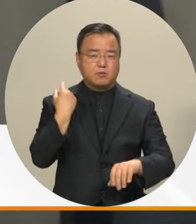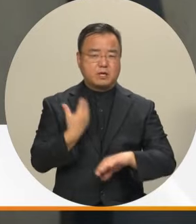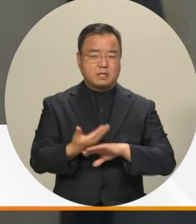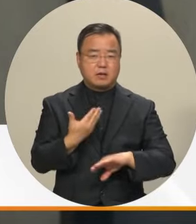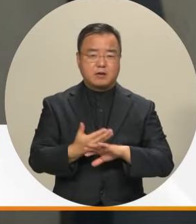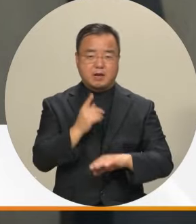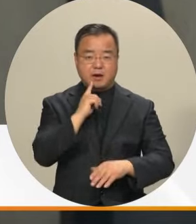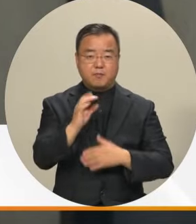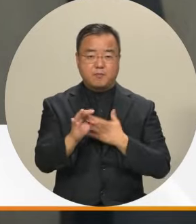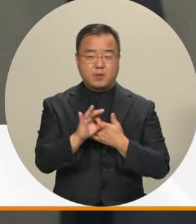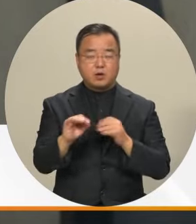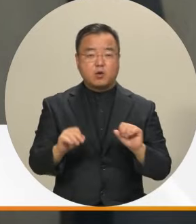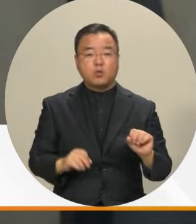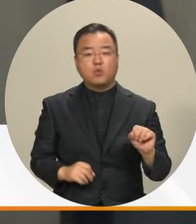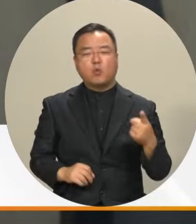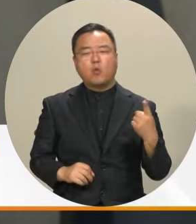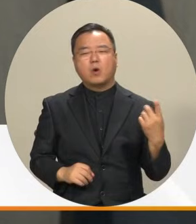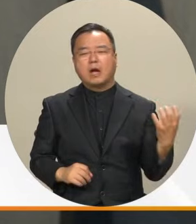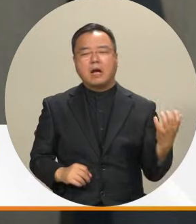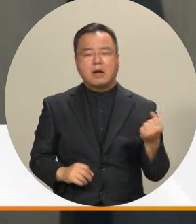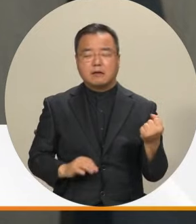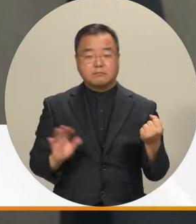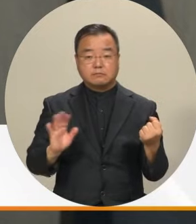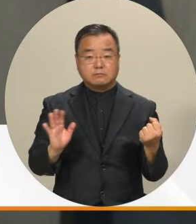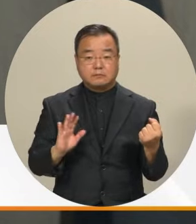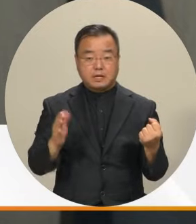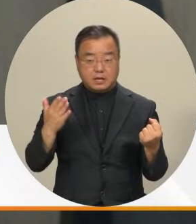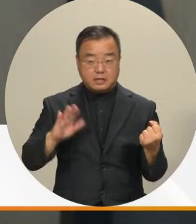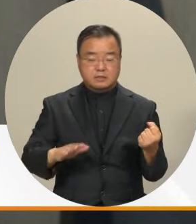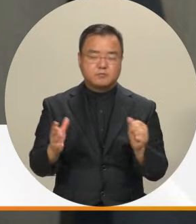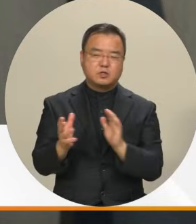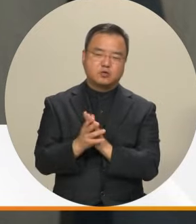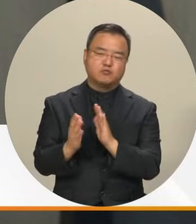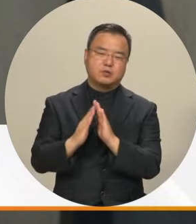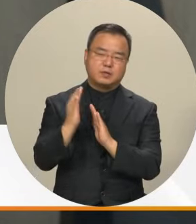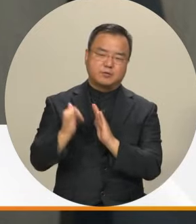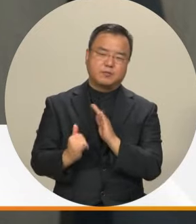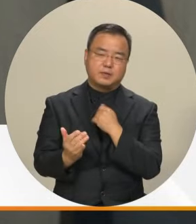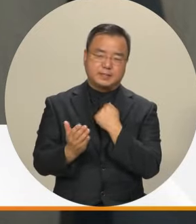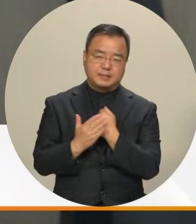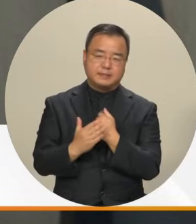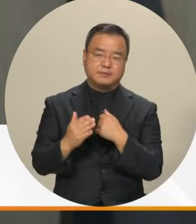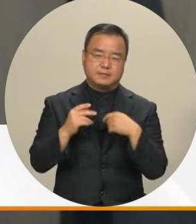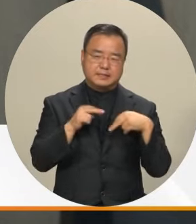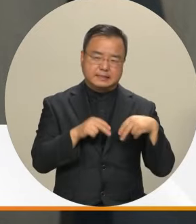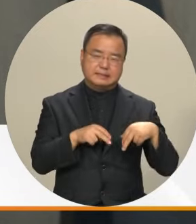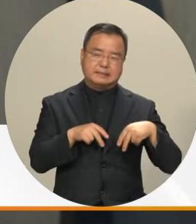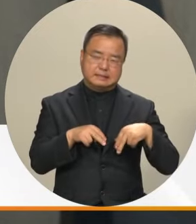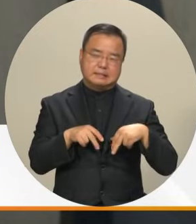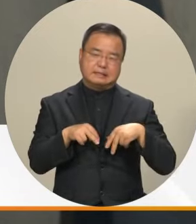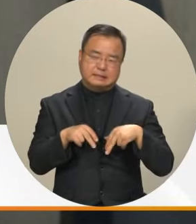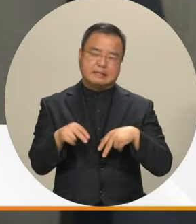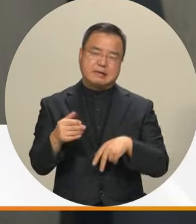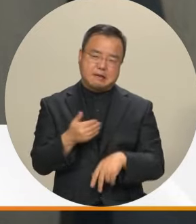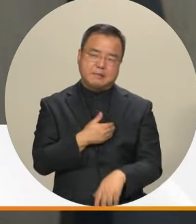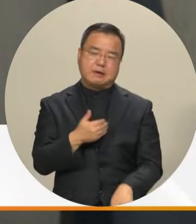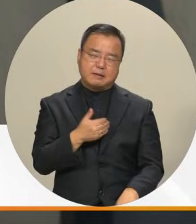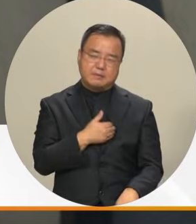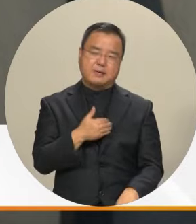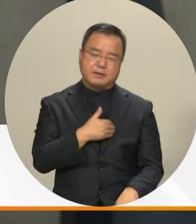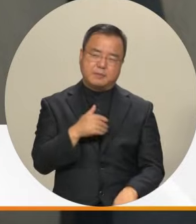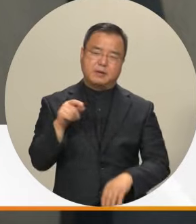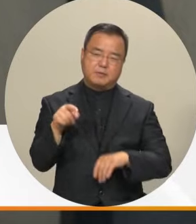이렇게 되면은 동기 부여가 안 되지만 그래도 친구나 가족 때문에 질질질 끌려서 버티고 걷다